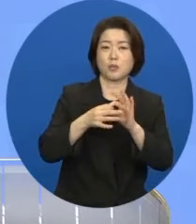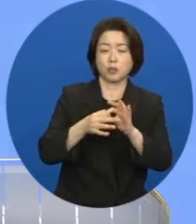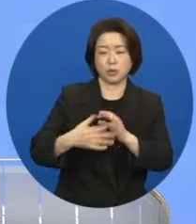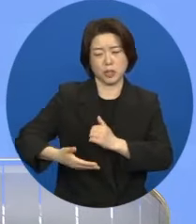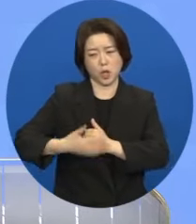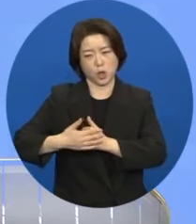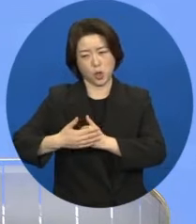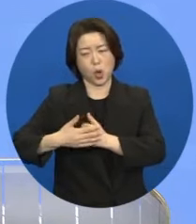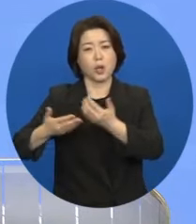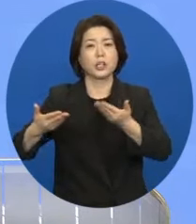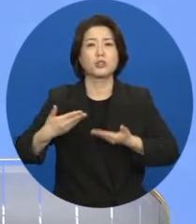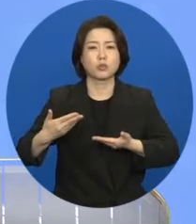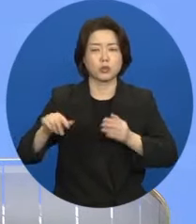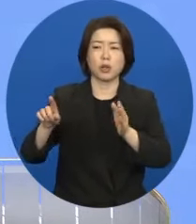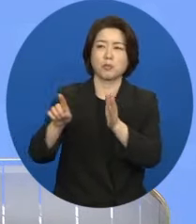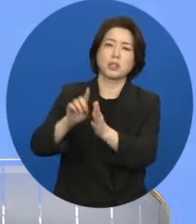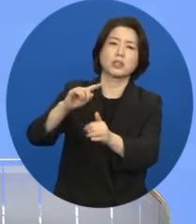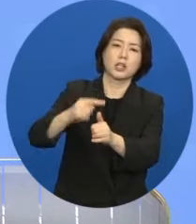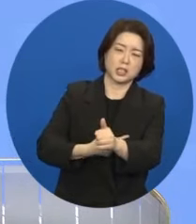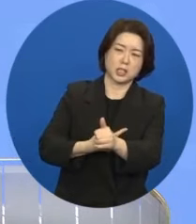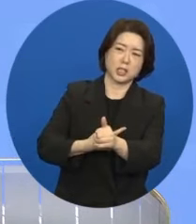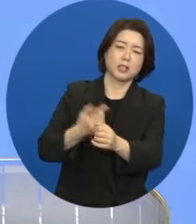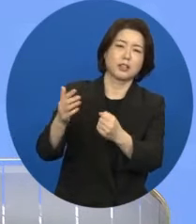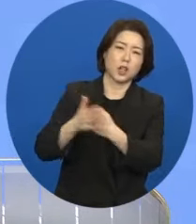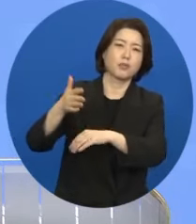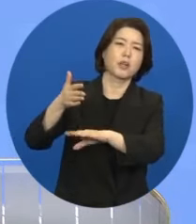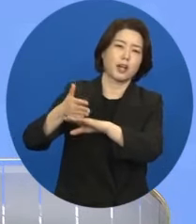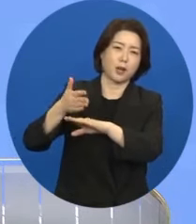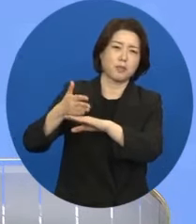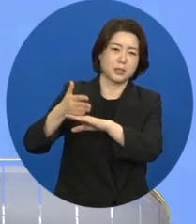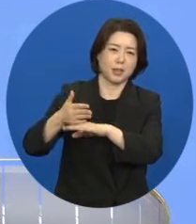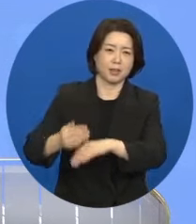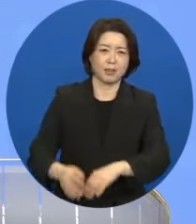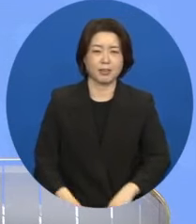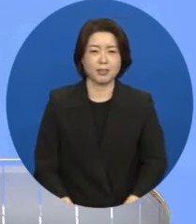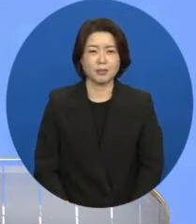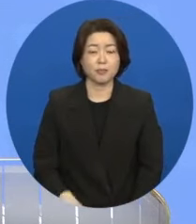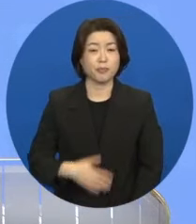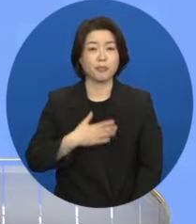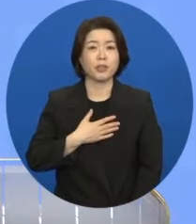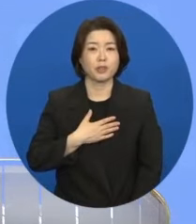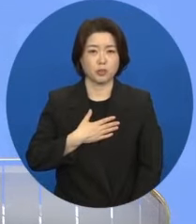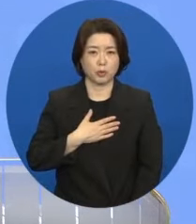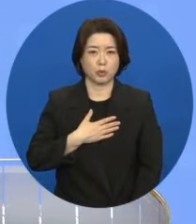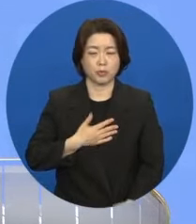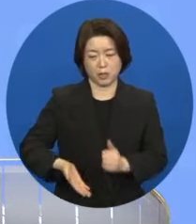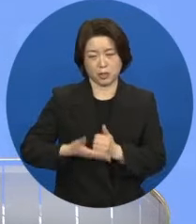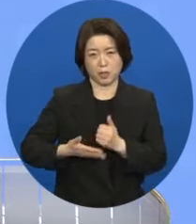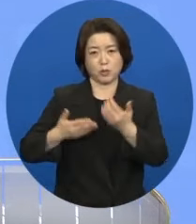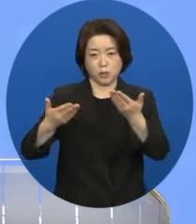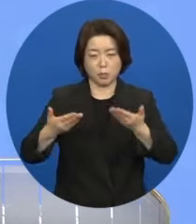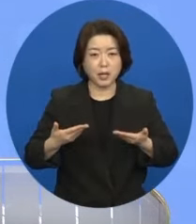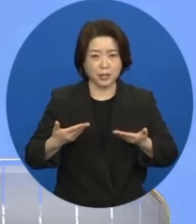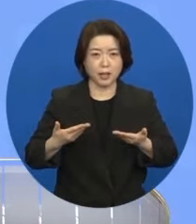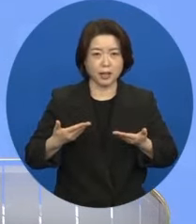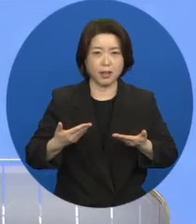격려해 주신다고 믿어지게 또한 감사하게 됩니다 저도 경를